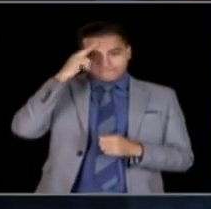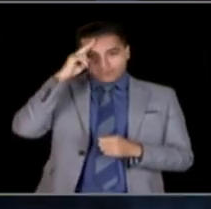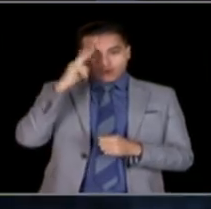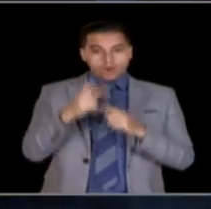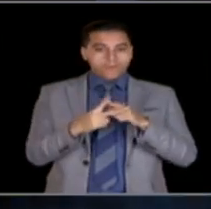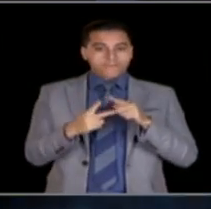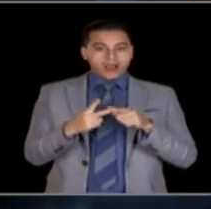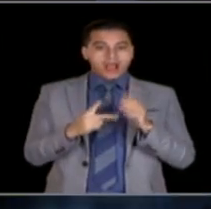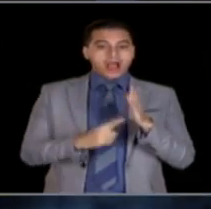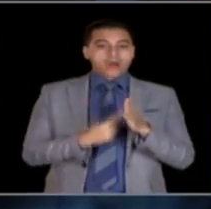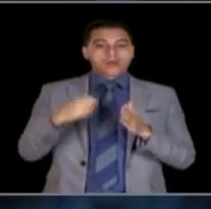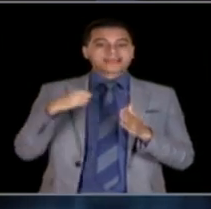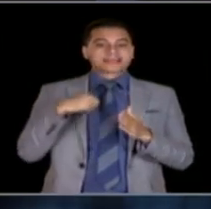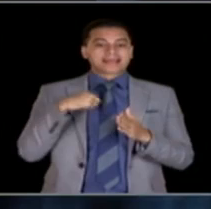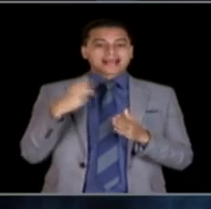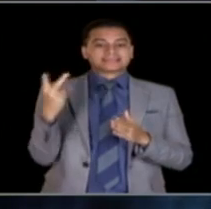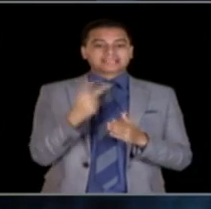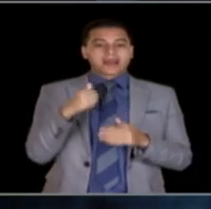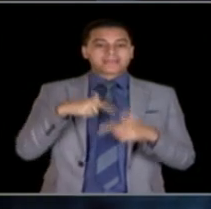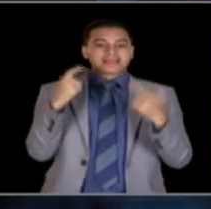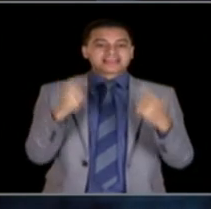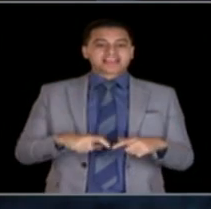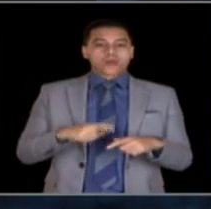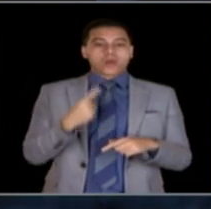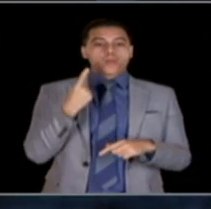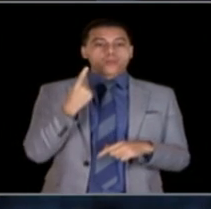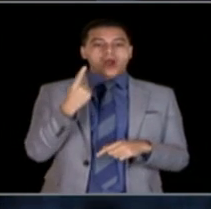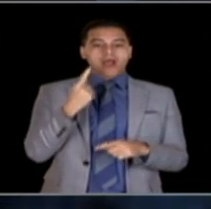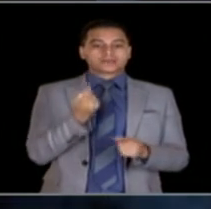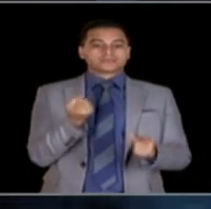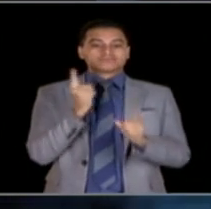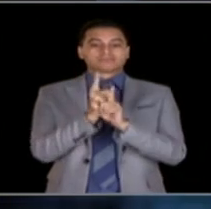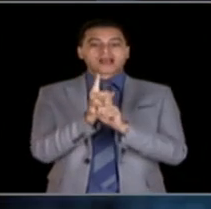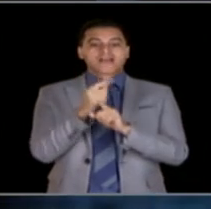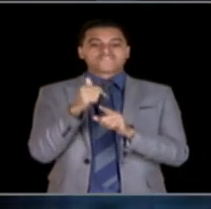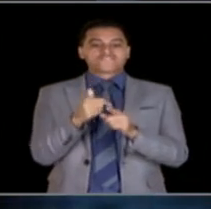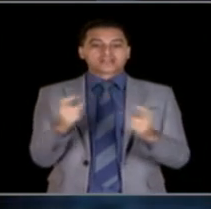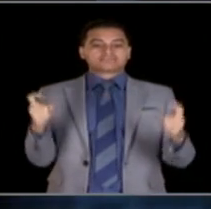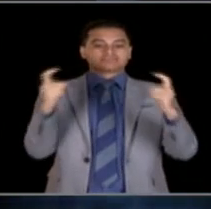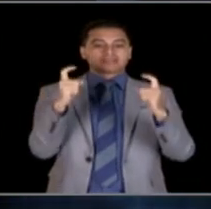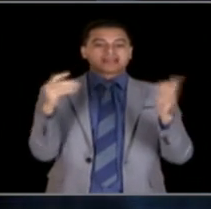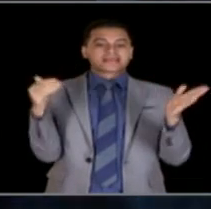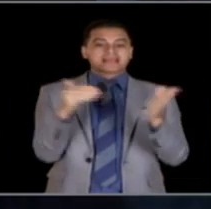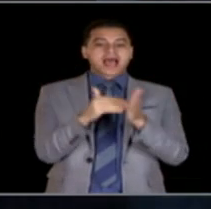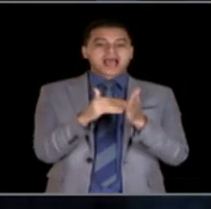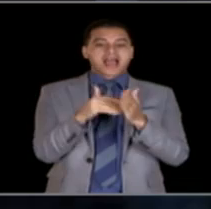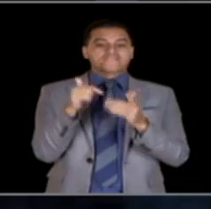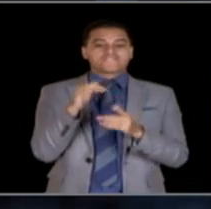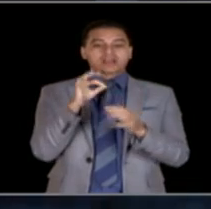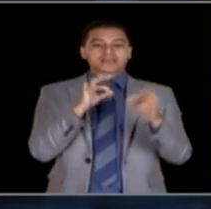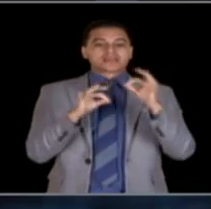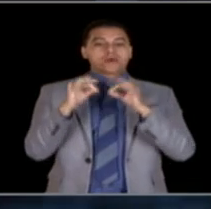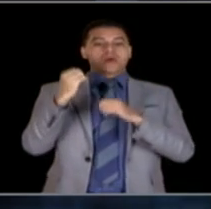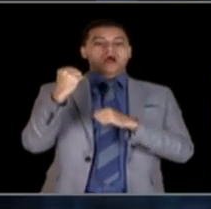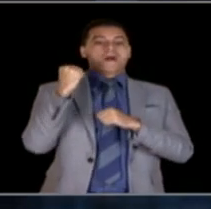ما هما أول ناديين من دولة واحدة التقيا في نهائي دوري أبطال أوروبا